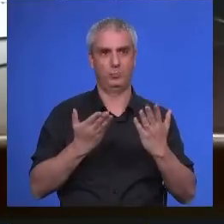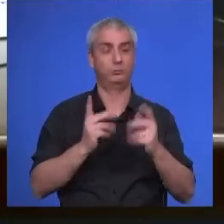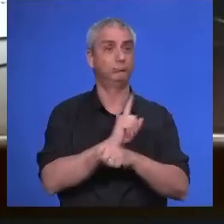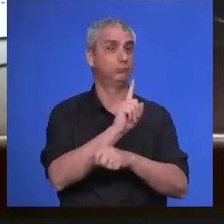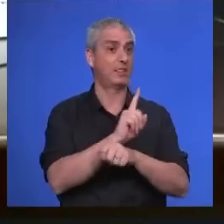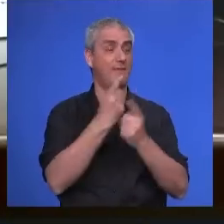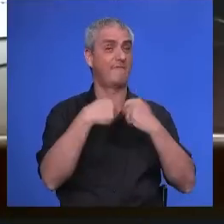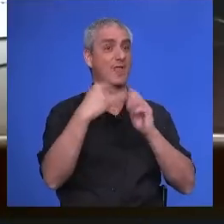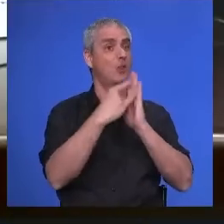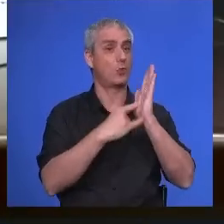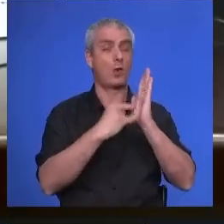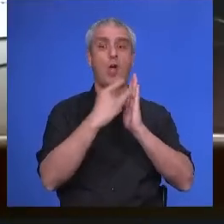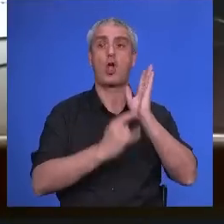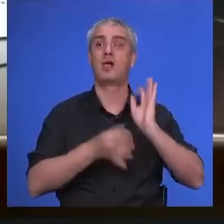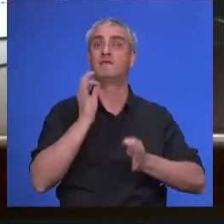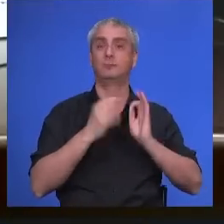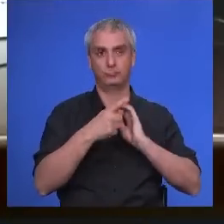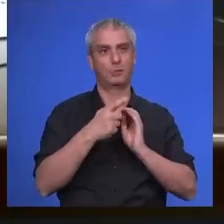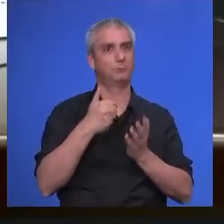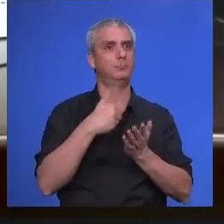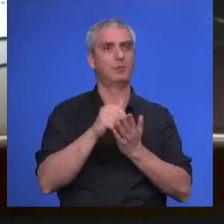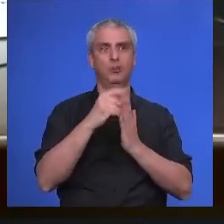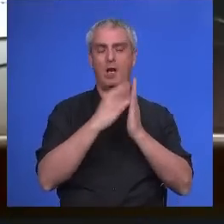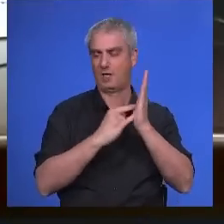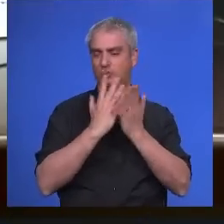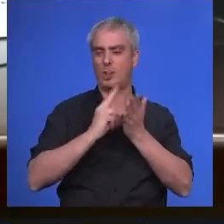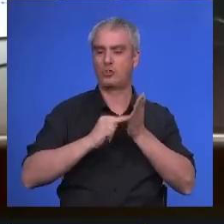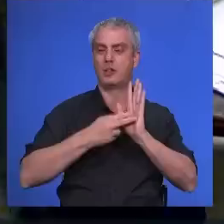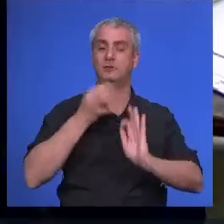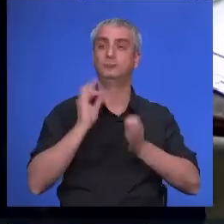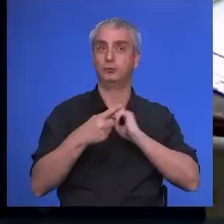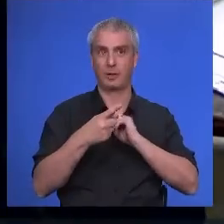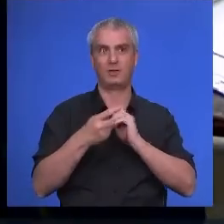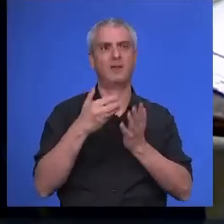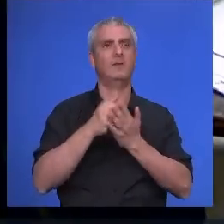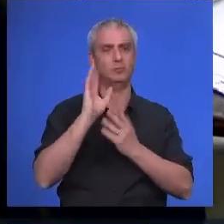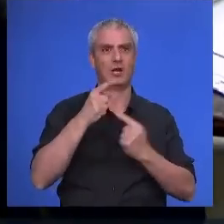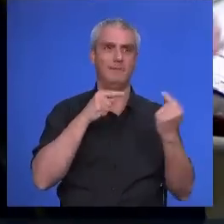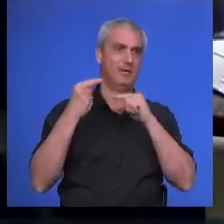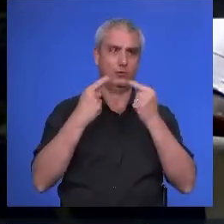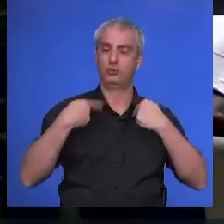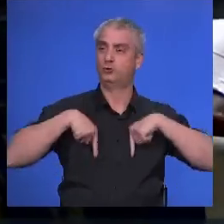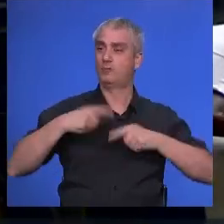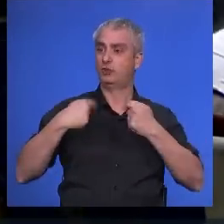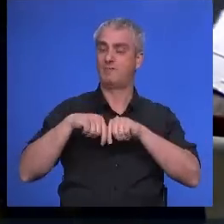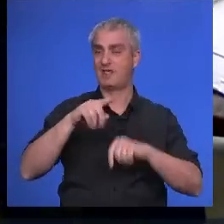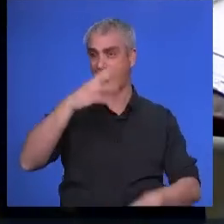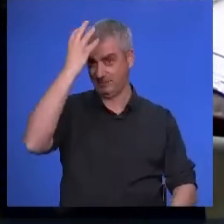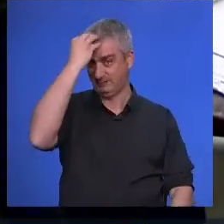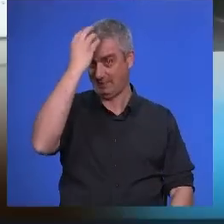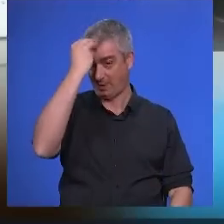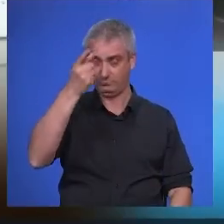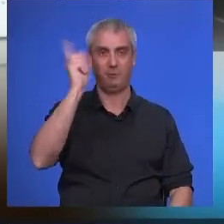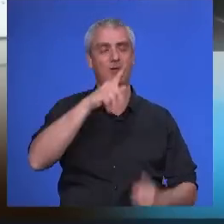חוק ומשפט, נמשרת החקיקה של התוכנית המשפטית, ונמשך גם העימות בין יושב ראש הוועדה שמחה רוטמן ליועץ המשפטי של